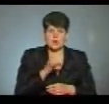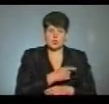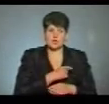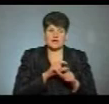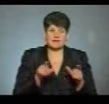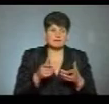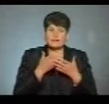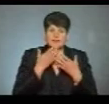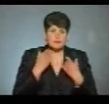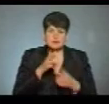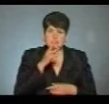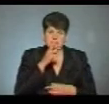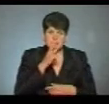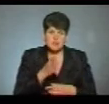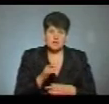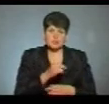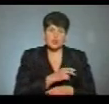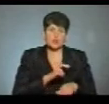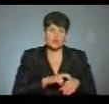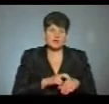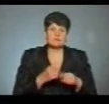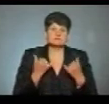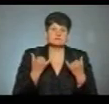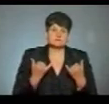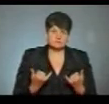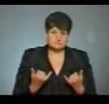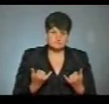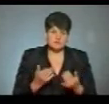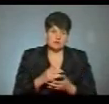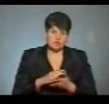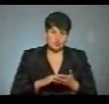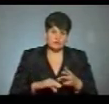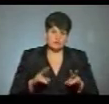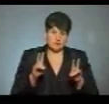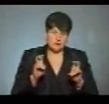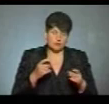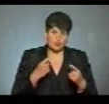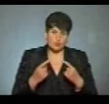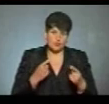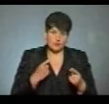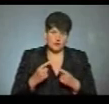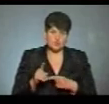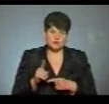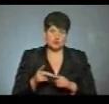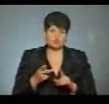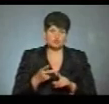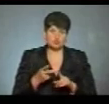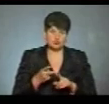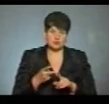де немає заробітної плати у лікарів наразі, і так продовжимо цю тему, про яку ми говорили щодо другої